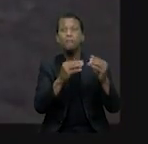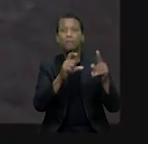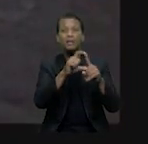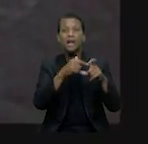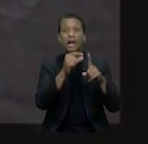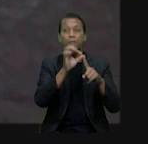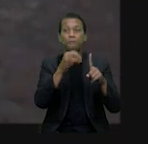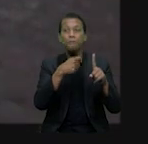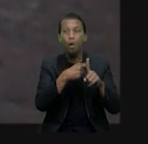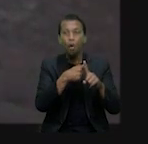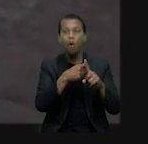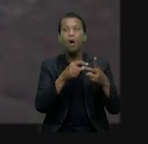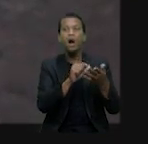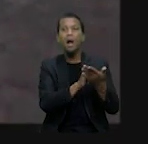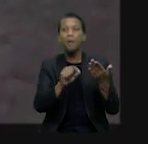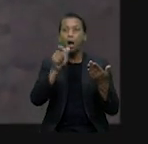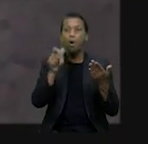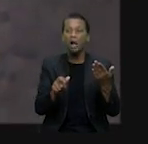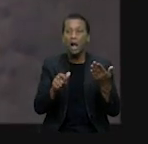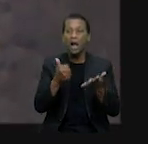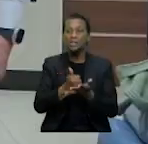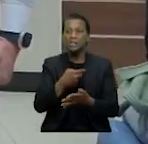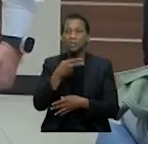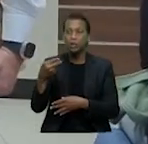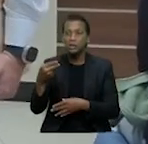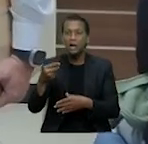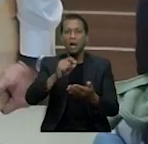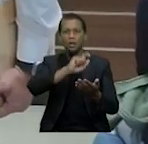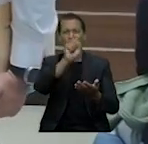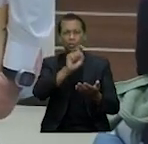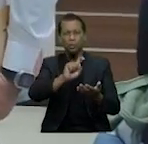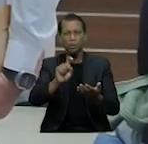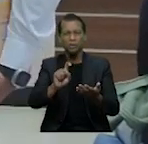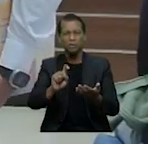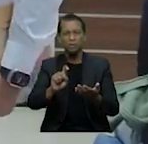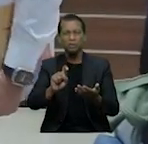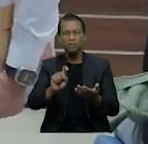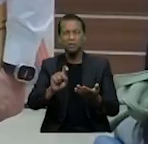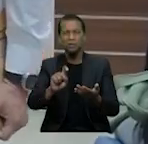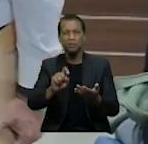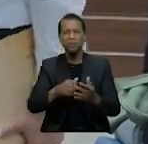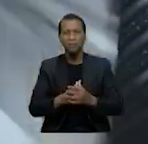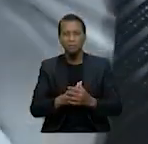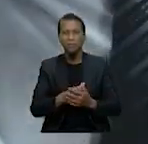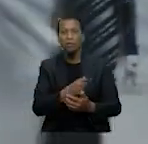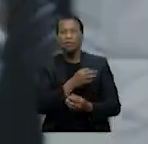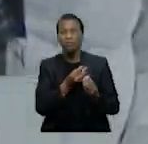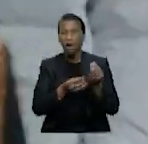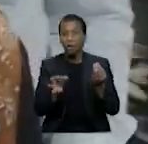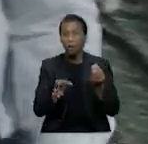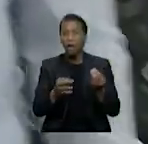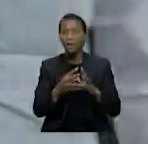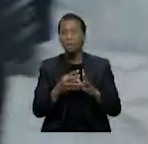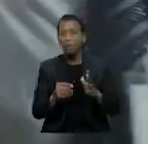diyakini berasal dari Indonesia Walikota Depok Muhammad Idris angkat bicara terkait aksi vandalisme